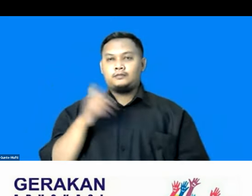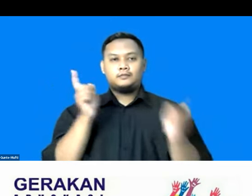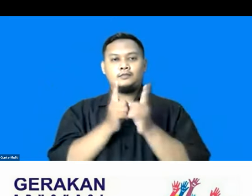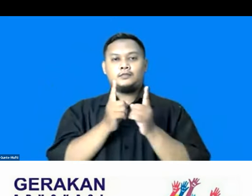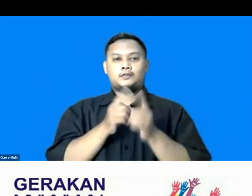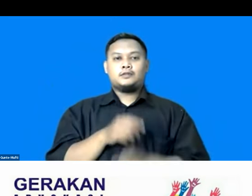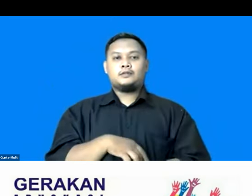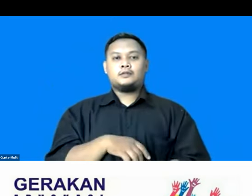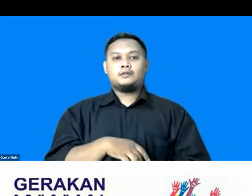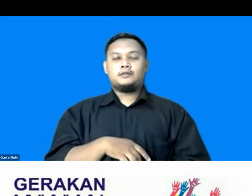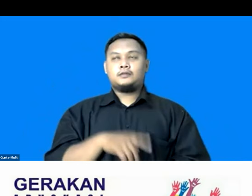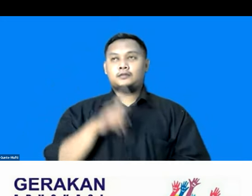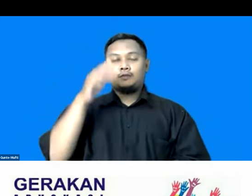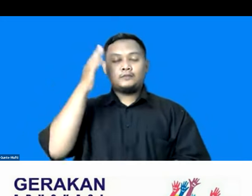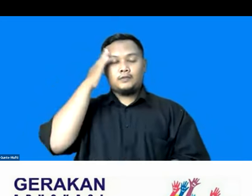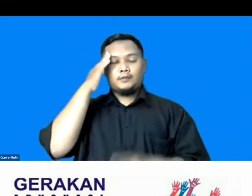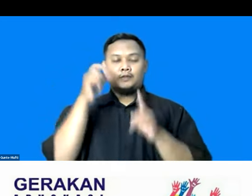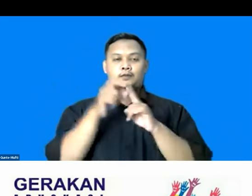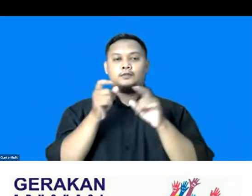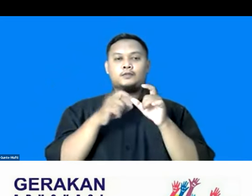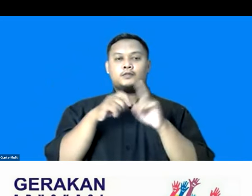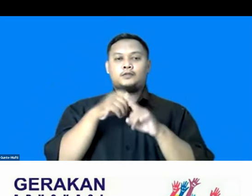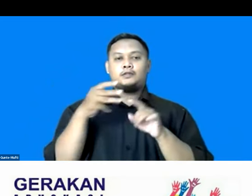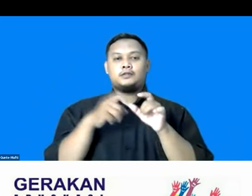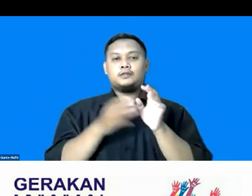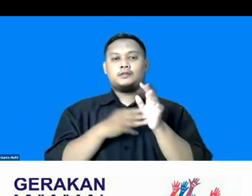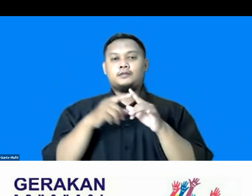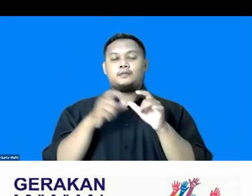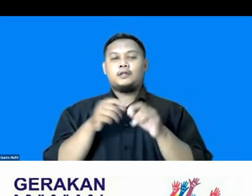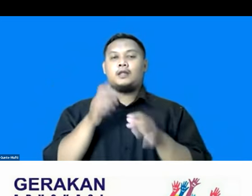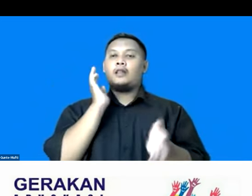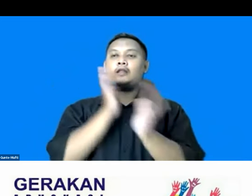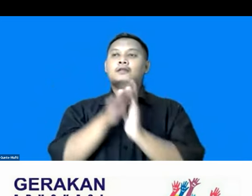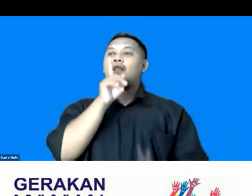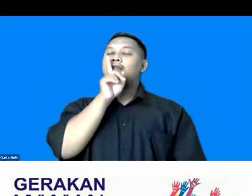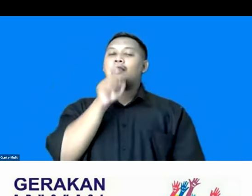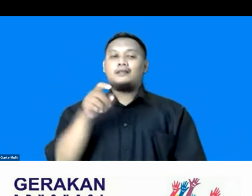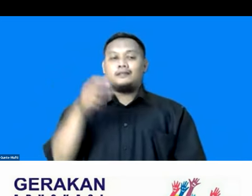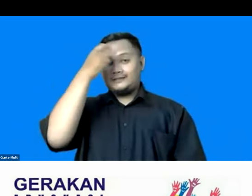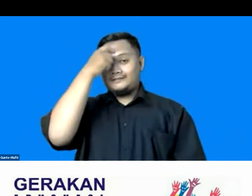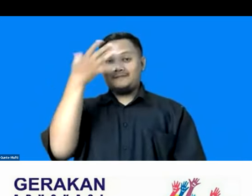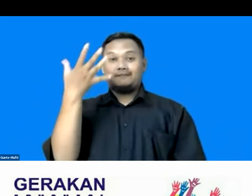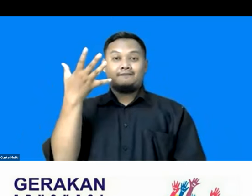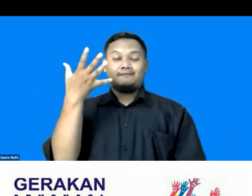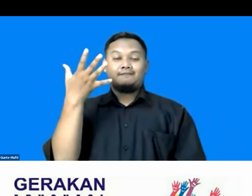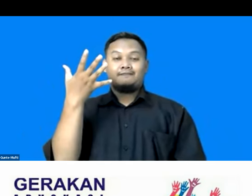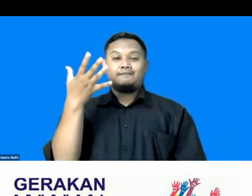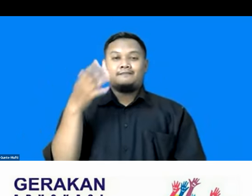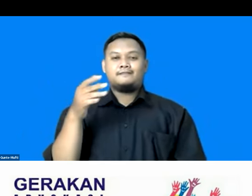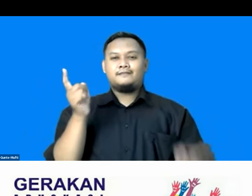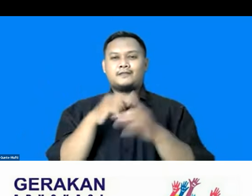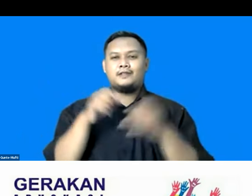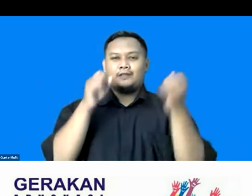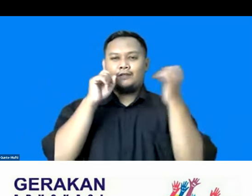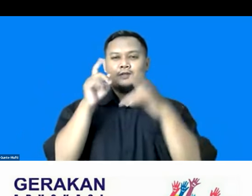satu kepala puskesmas, tetapi langsung ditanya sakit apa, mau berobat atau apa. Jadi konsep orang ketika